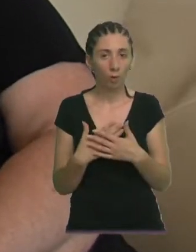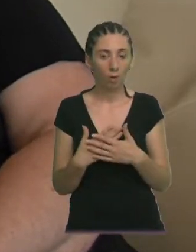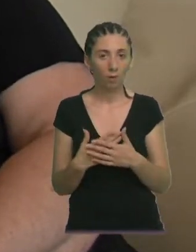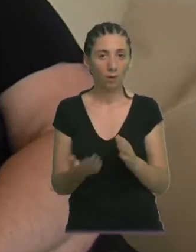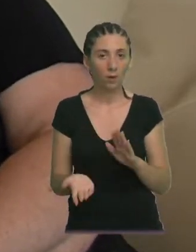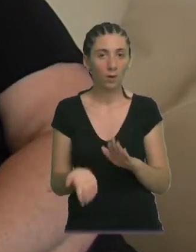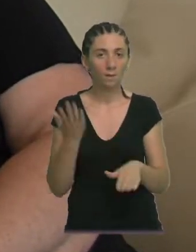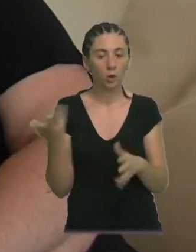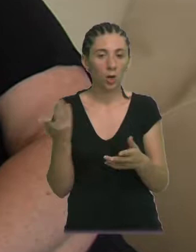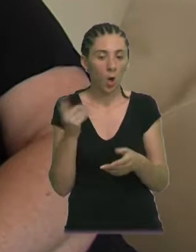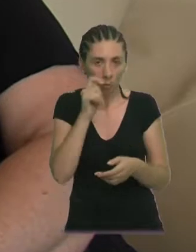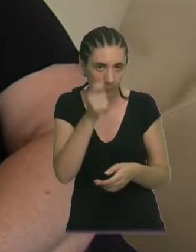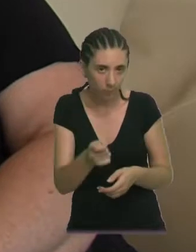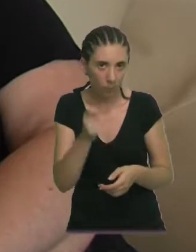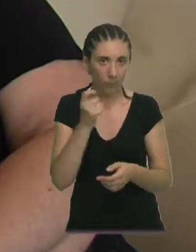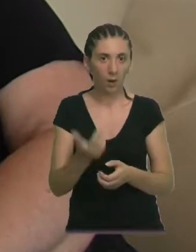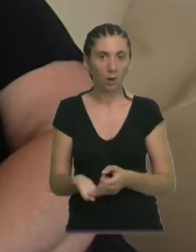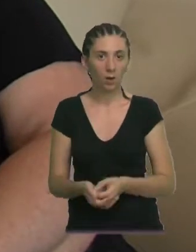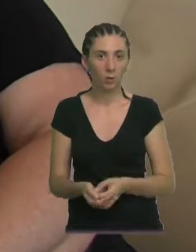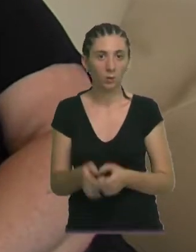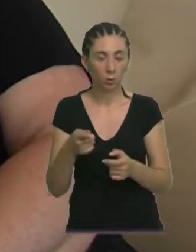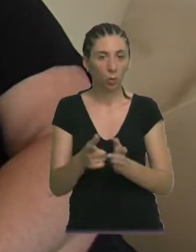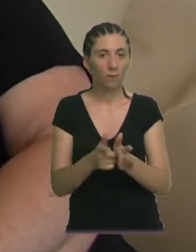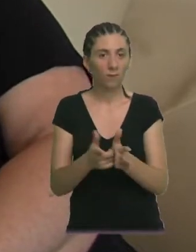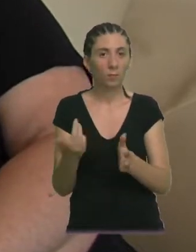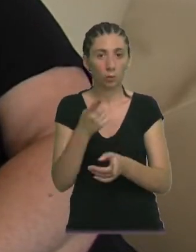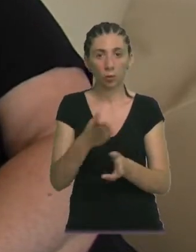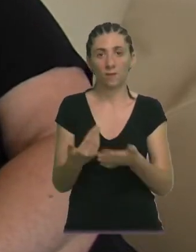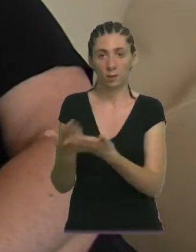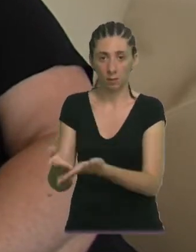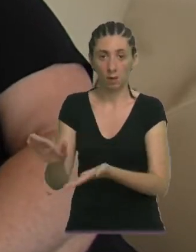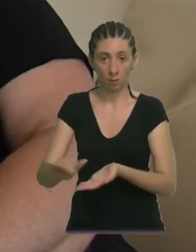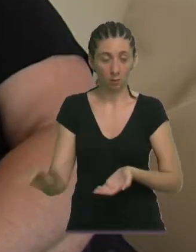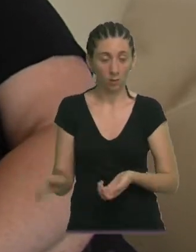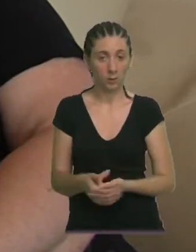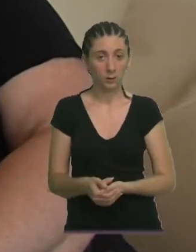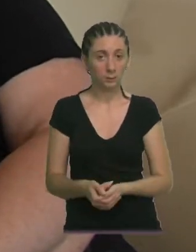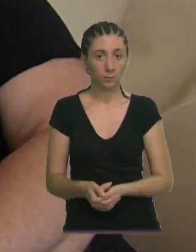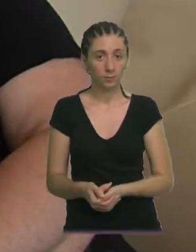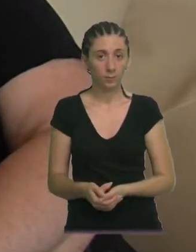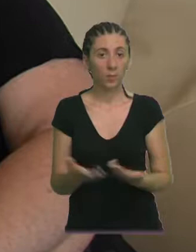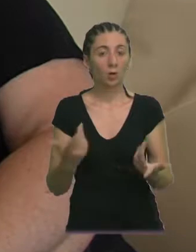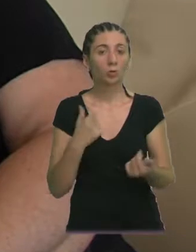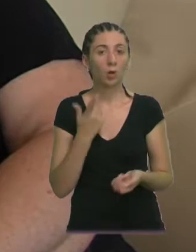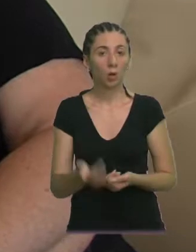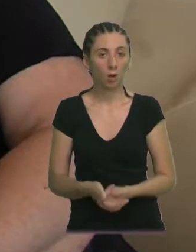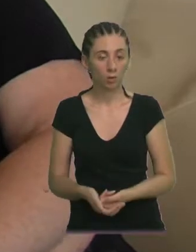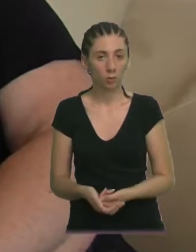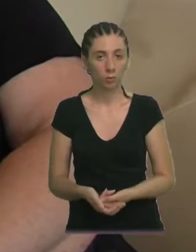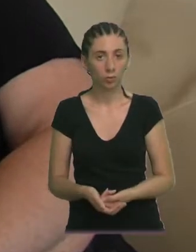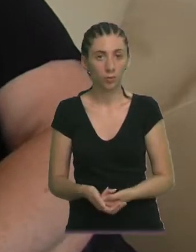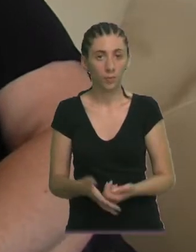nekakve naklonosti za svo to vrijeme koje vi njima dajete. Šta da vam kažem, kad